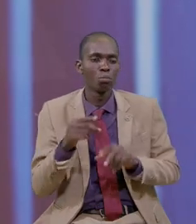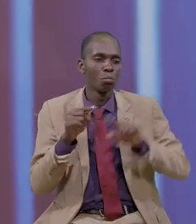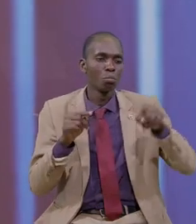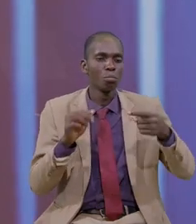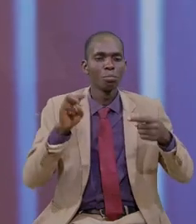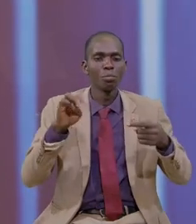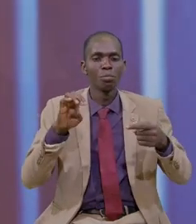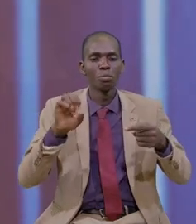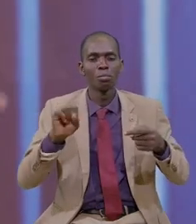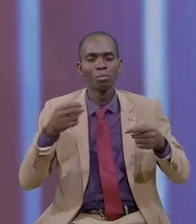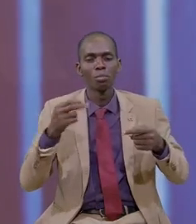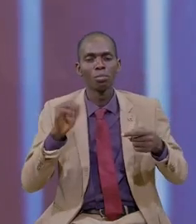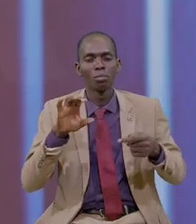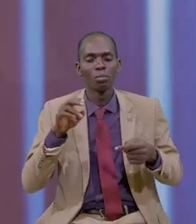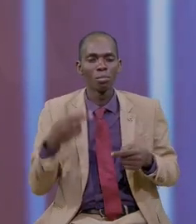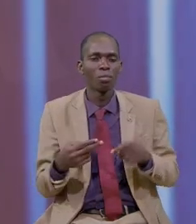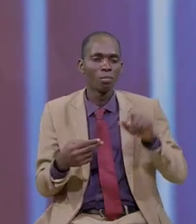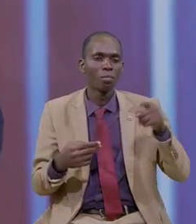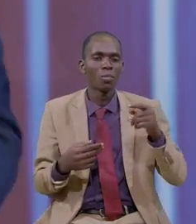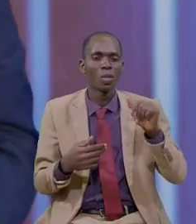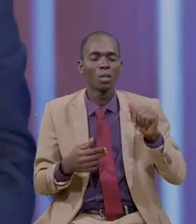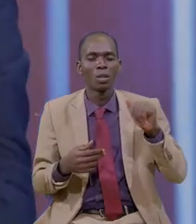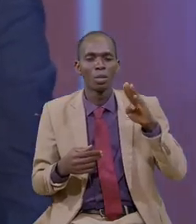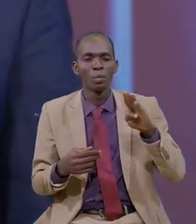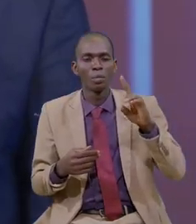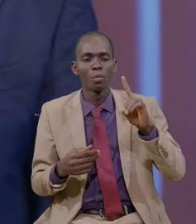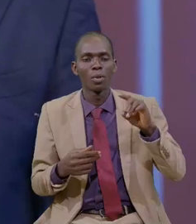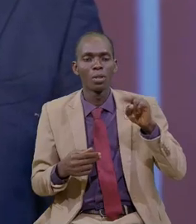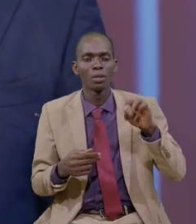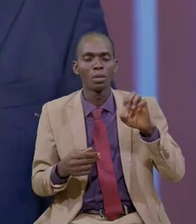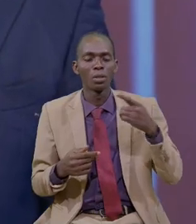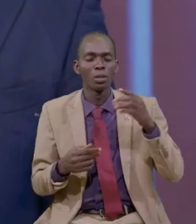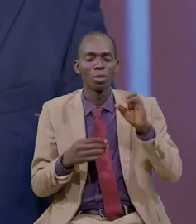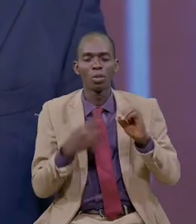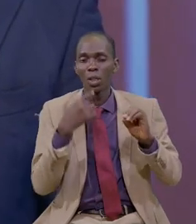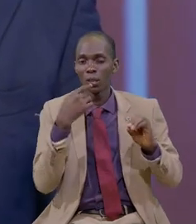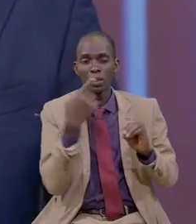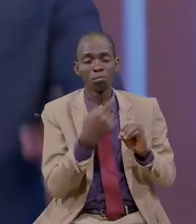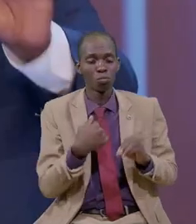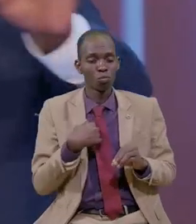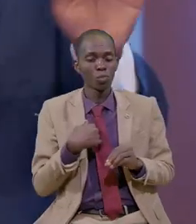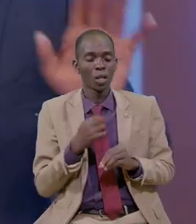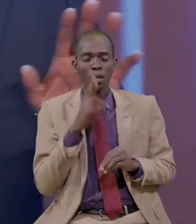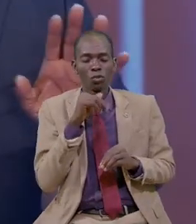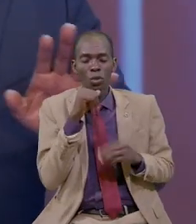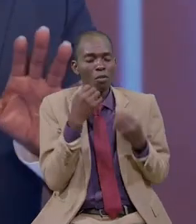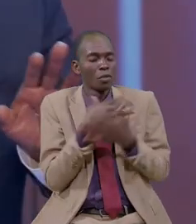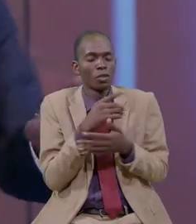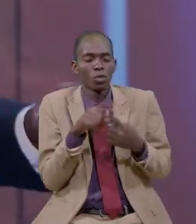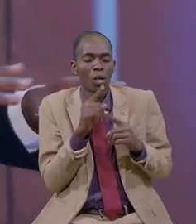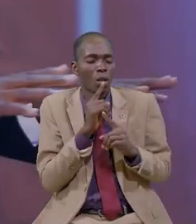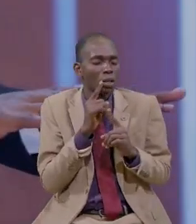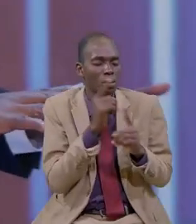pour Nebuchadnezzar. Oh, on ne va pas te répondre dessus. Nous avons dans notre cœur au Dieu du ciel. Et si